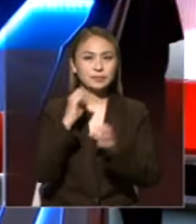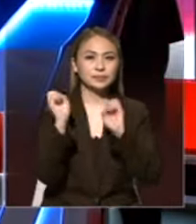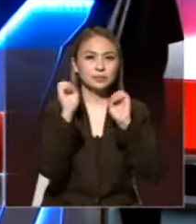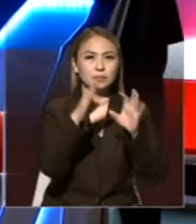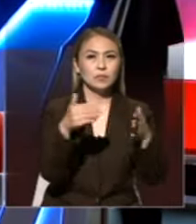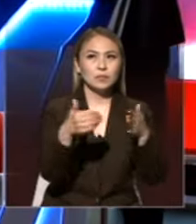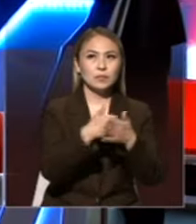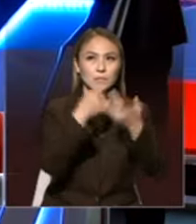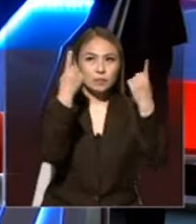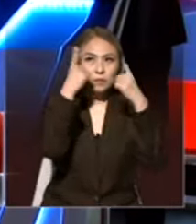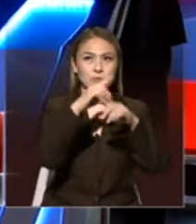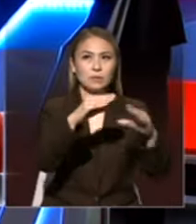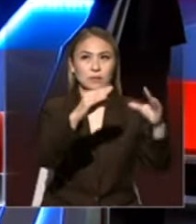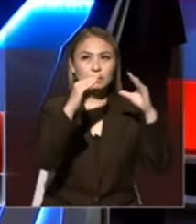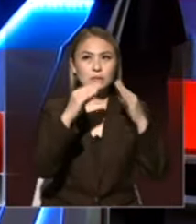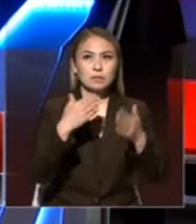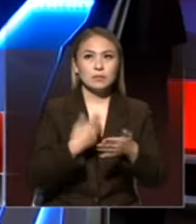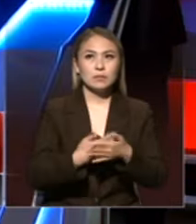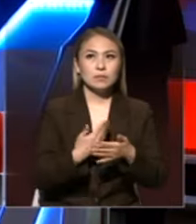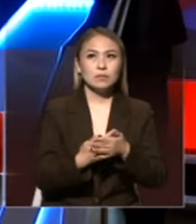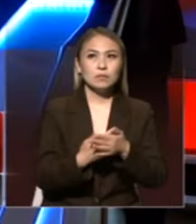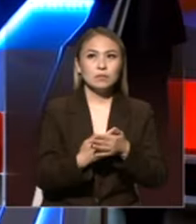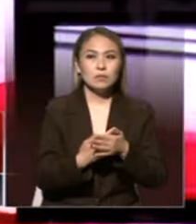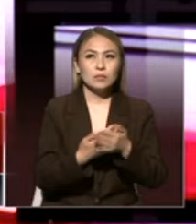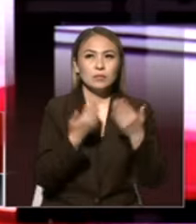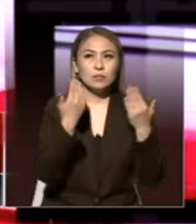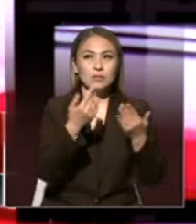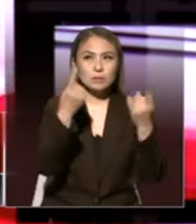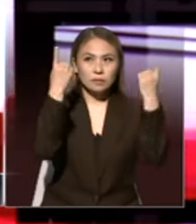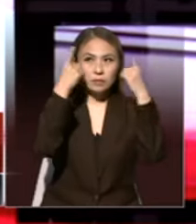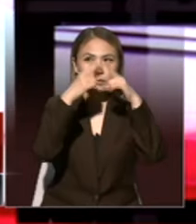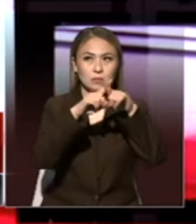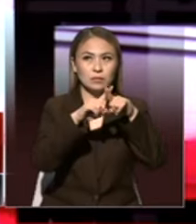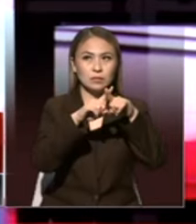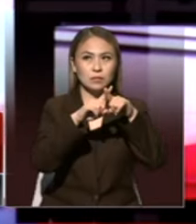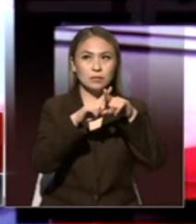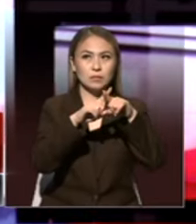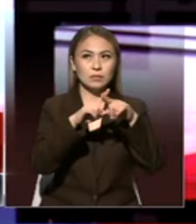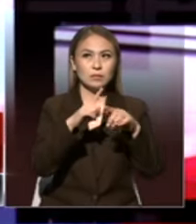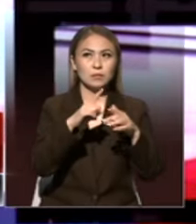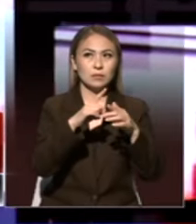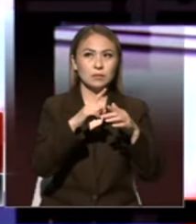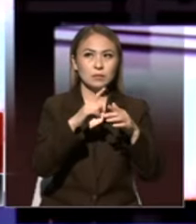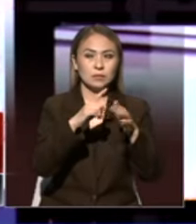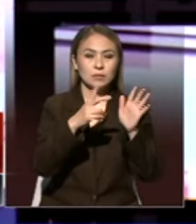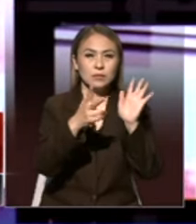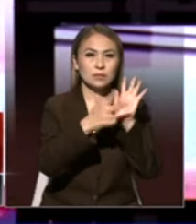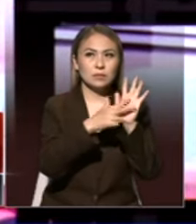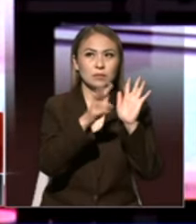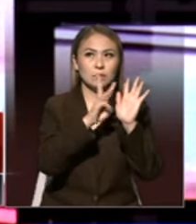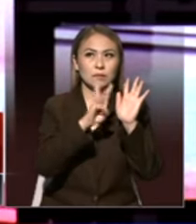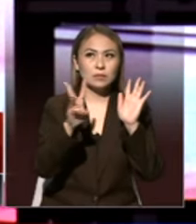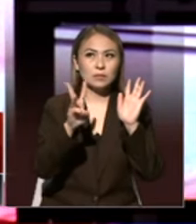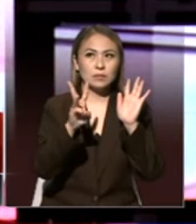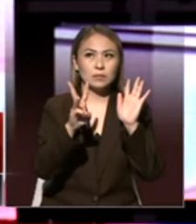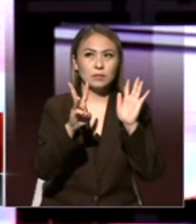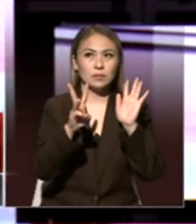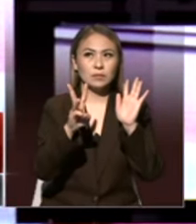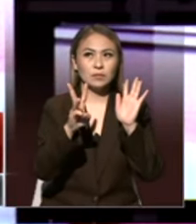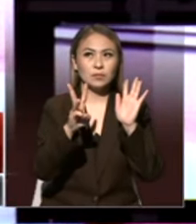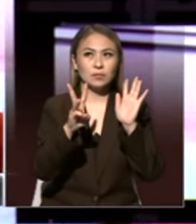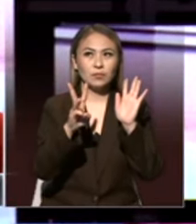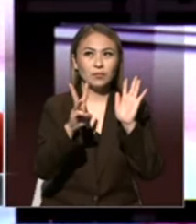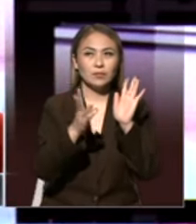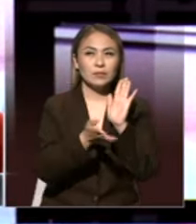жаңа техника аламыз деп. Мысалы қараңыз. Енді ол техника, сіз жаңа айтып отырсыз ғой, бір жарайды 8 миллион болсын шығырсын, 500 мың теңгесін жарайды